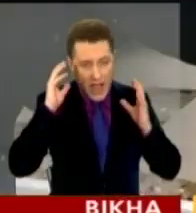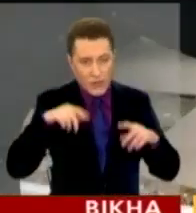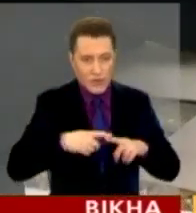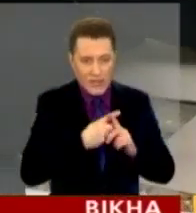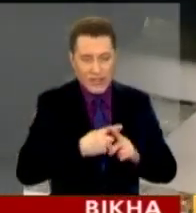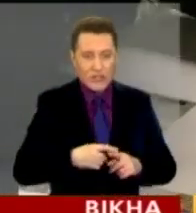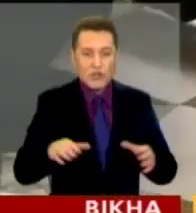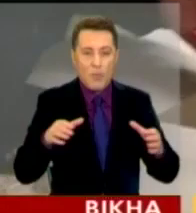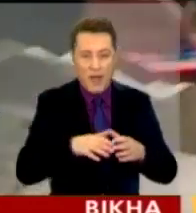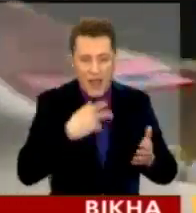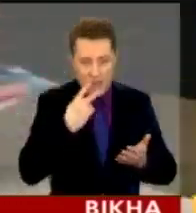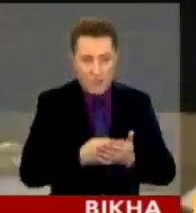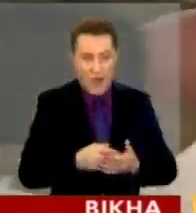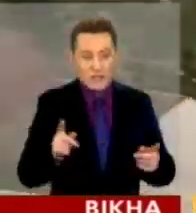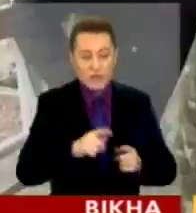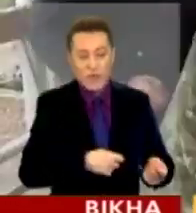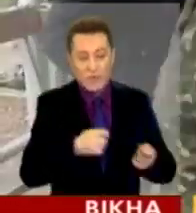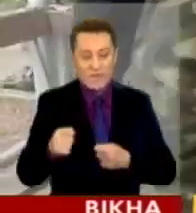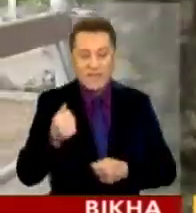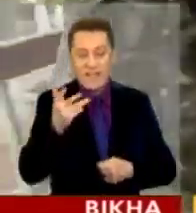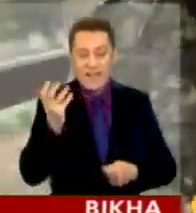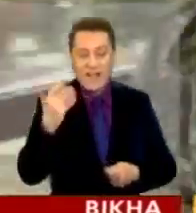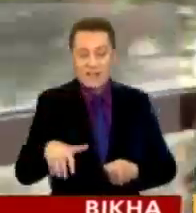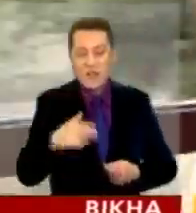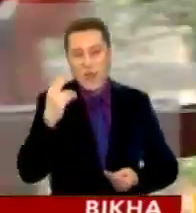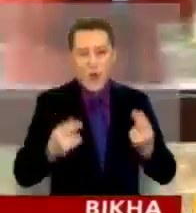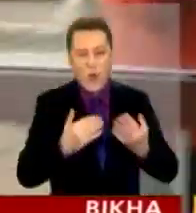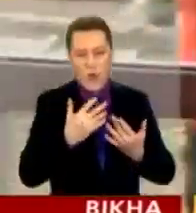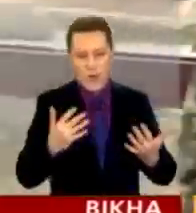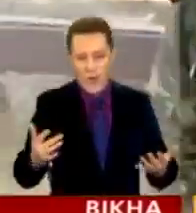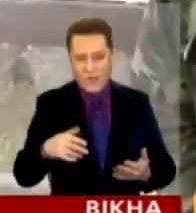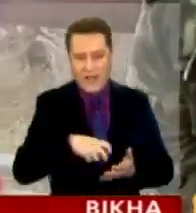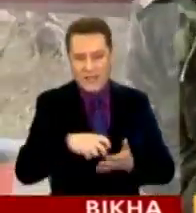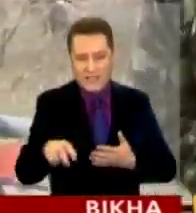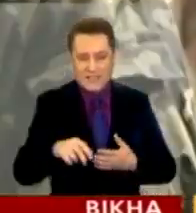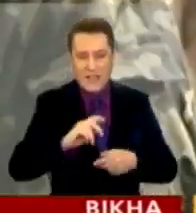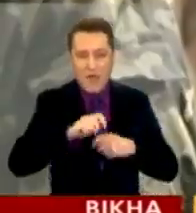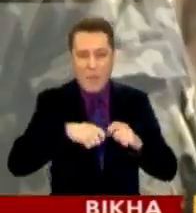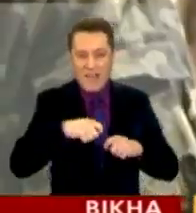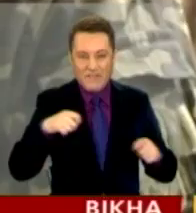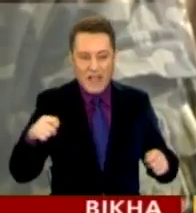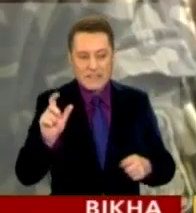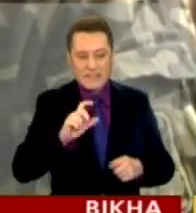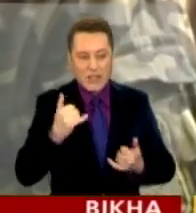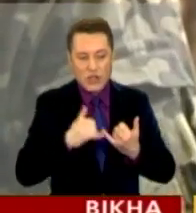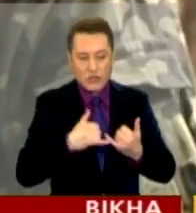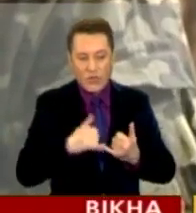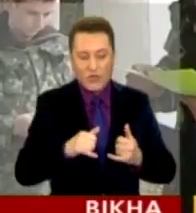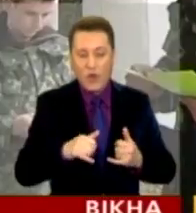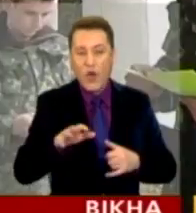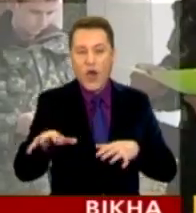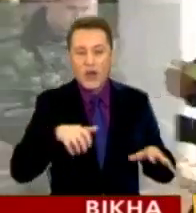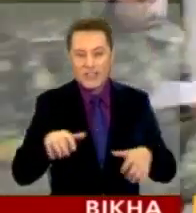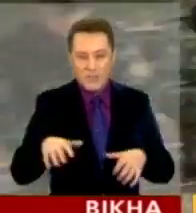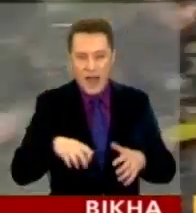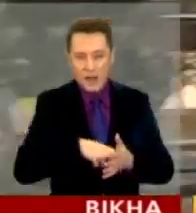бригади. Показуємо, що привезли. Кілька сотень кольорових листів. Кожен перев'язаний синьо-жовтою стрічкою. Вояки розбирають